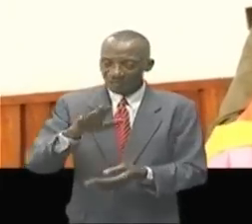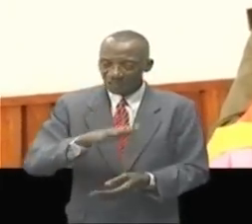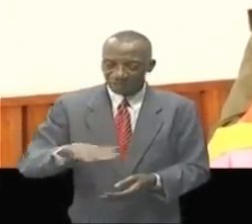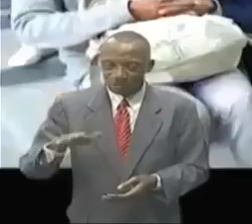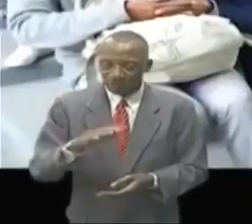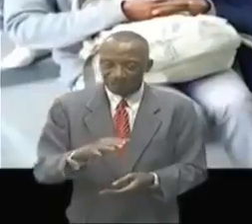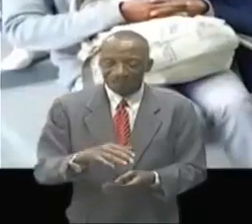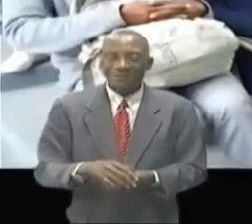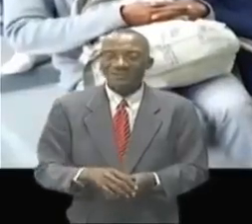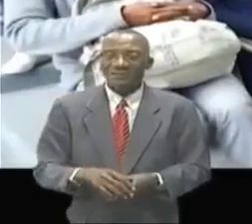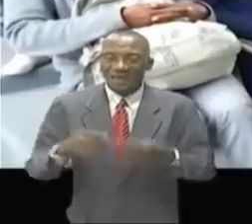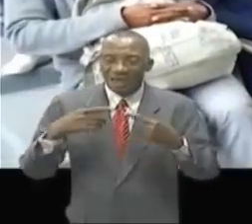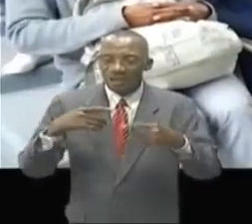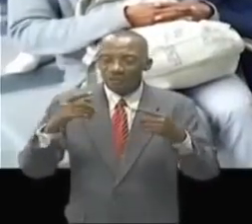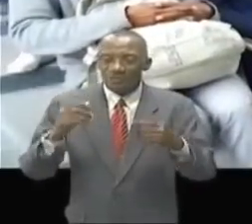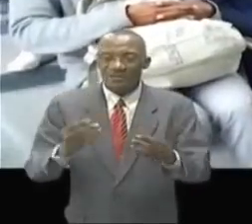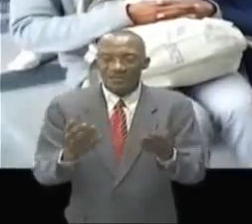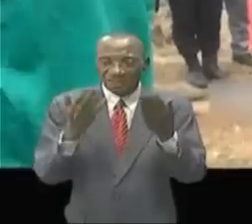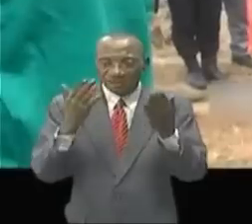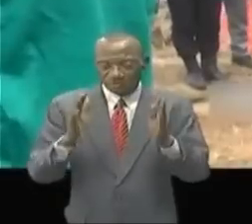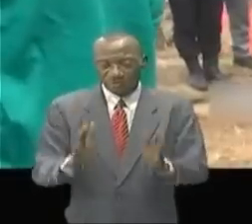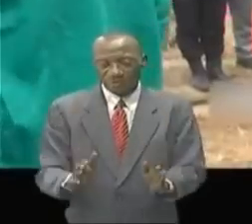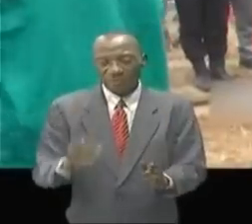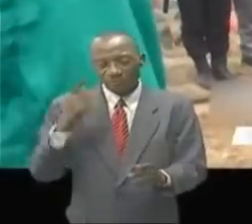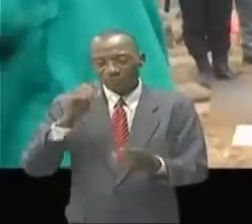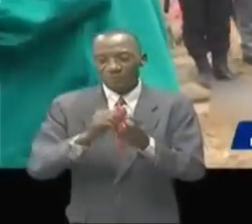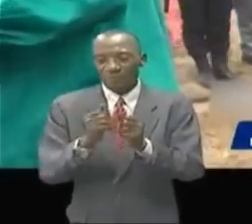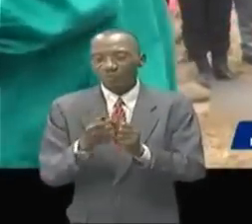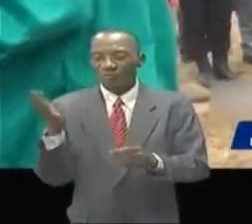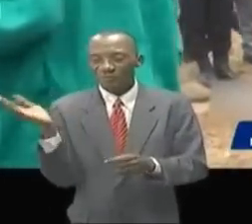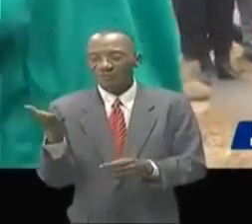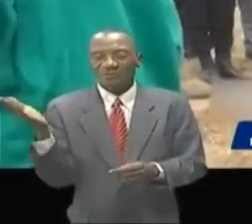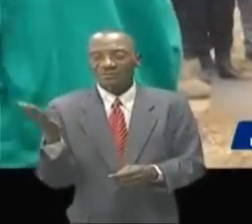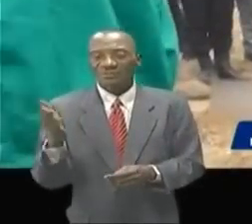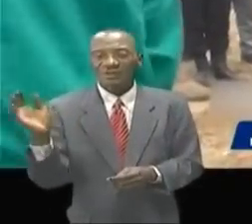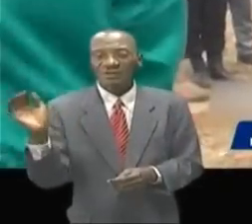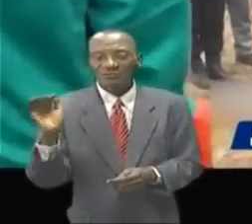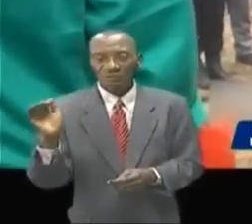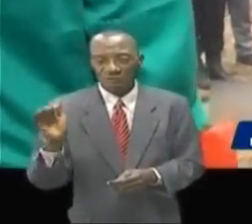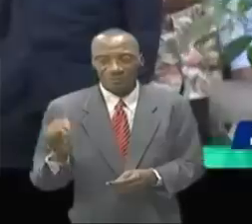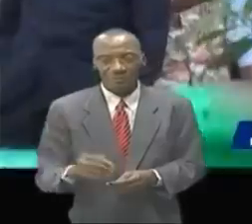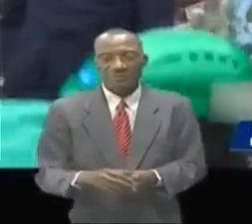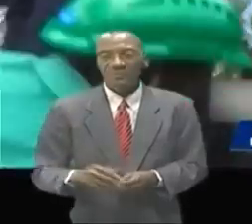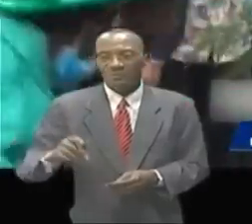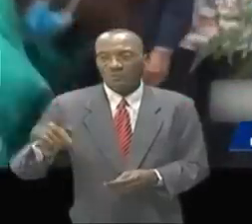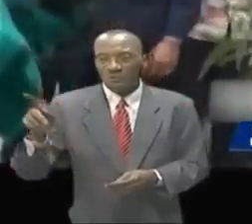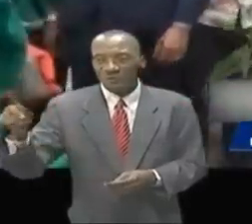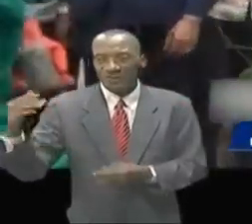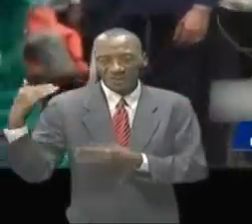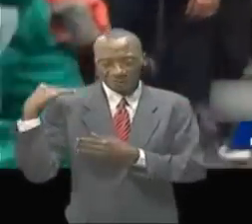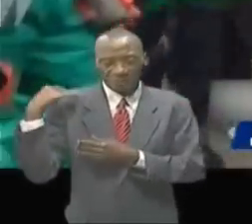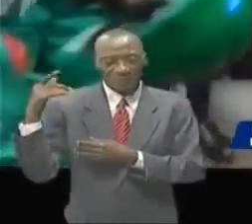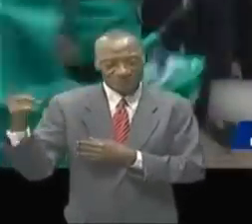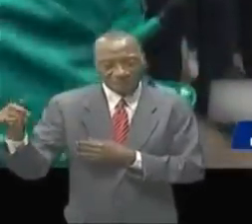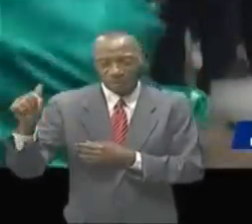étudiants à s'intéresser au reboisement. Honoré Moulumba Kalala a prêché par l'exemple en plantant des